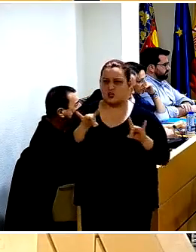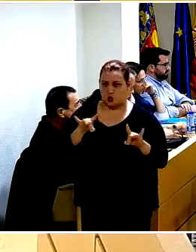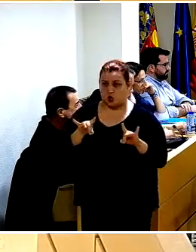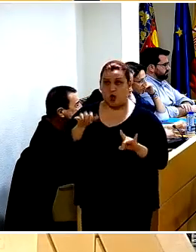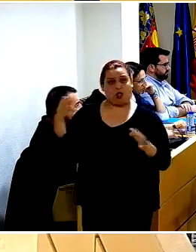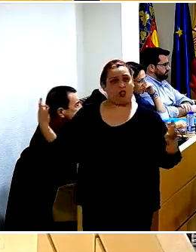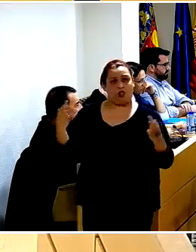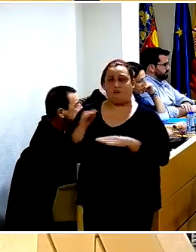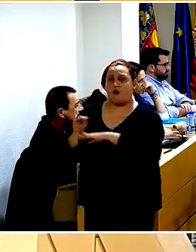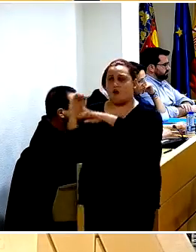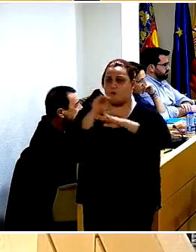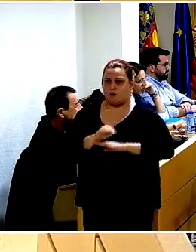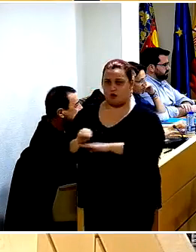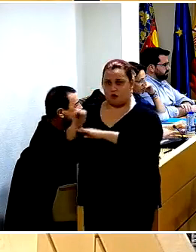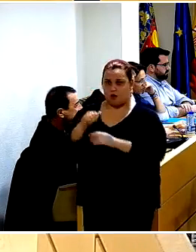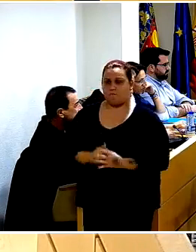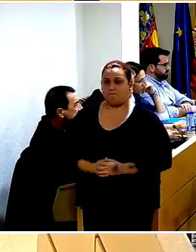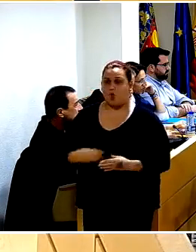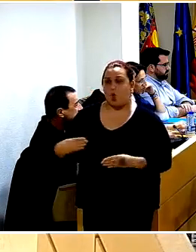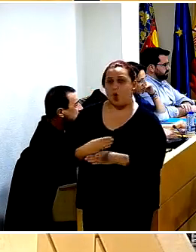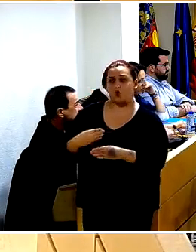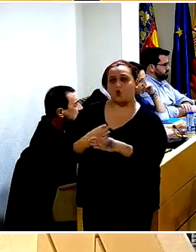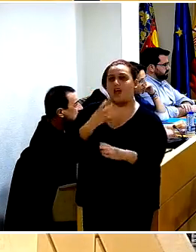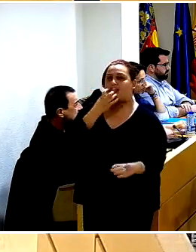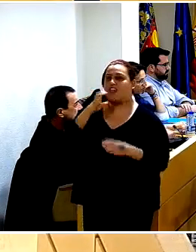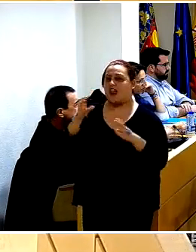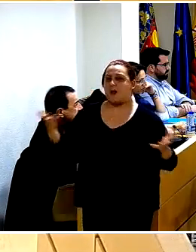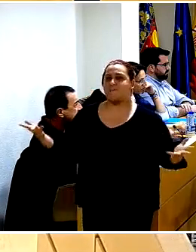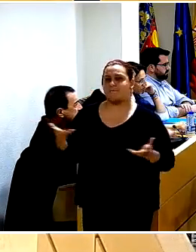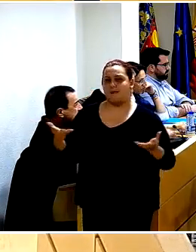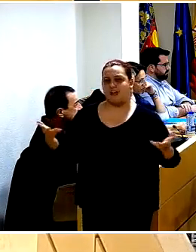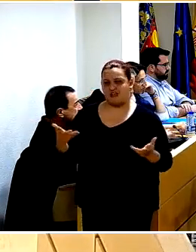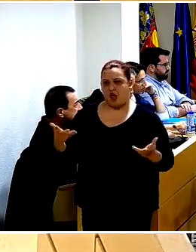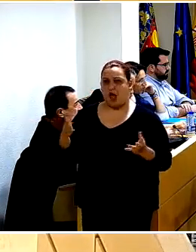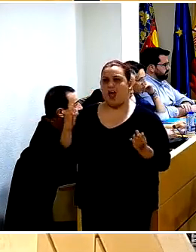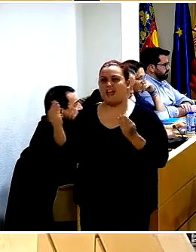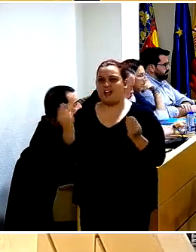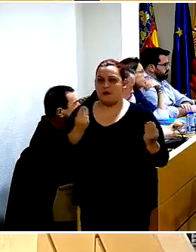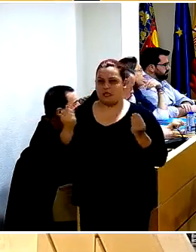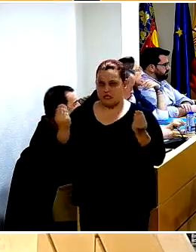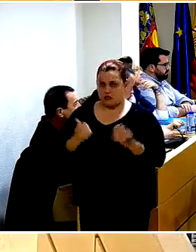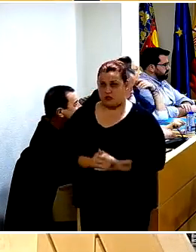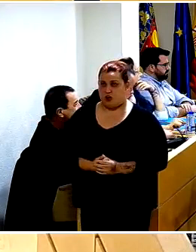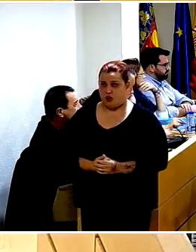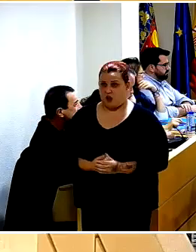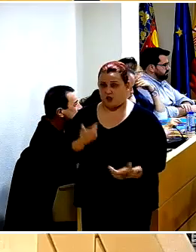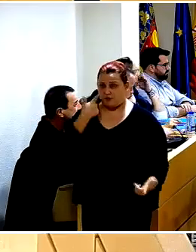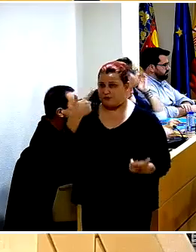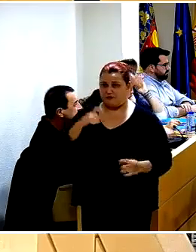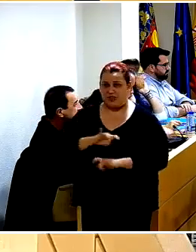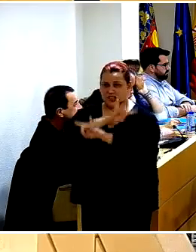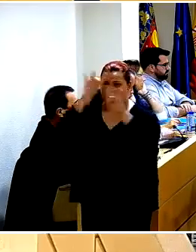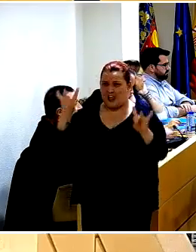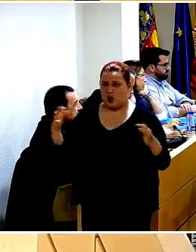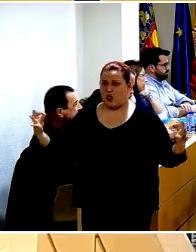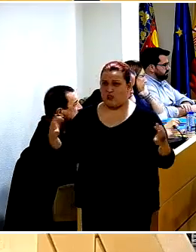cuidar. A l'octubre vam declarar l'emergència climàtica. Els indicadors són clars. Hem de reduir la